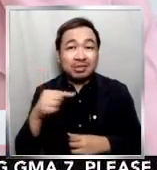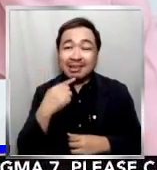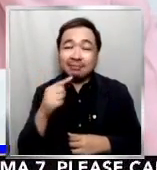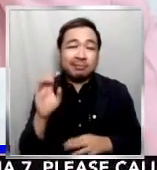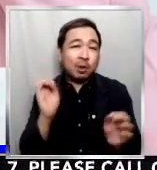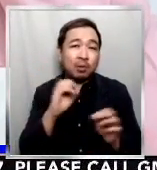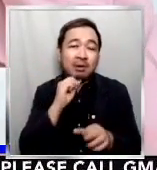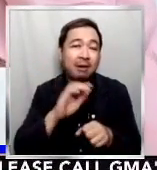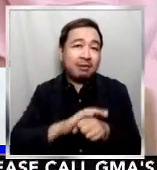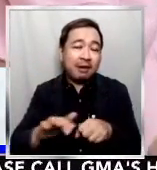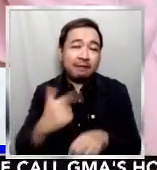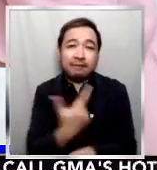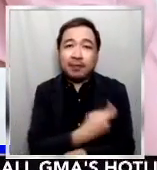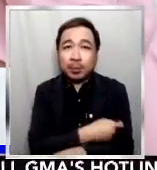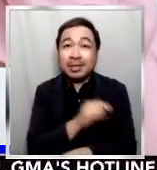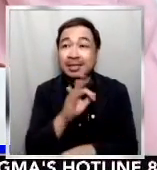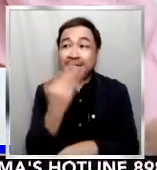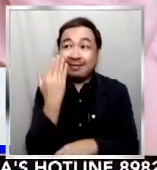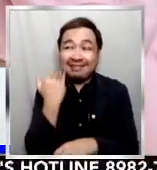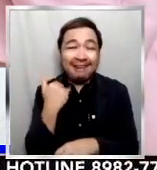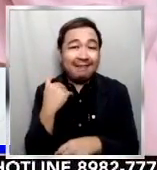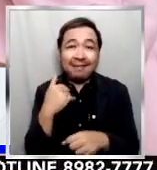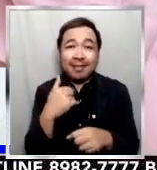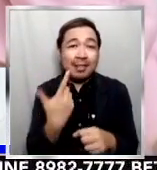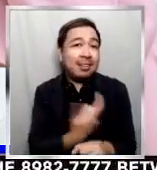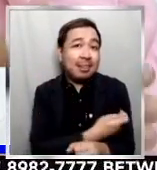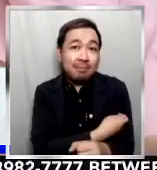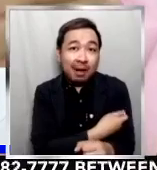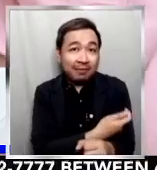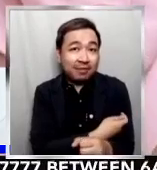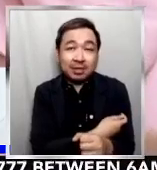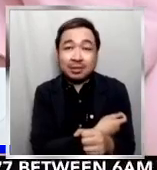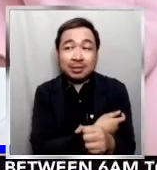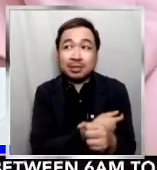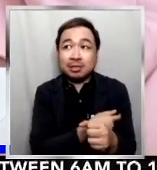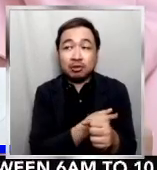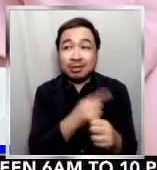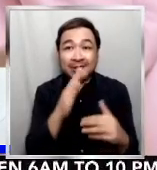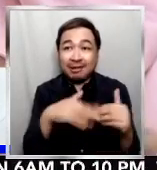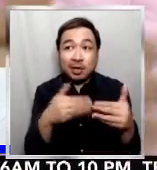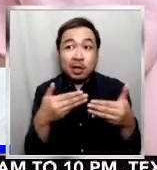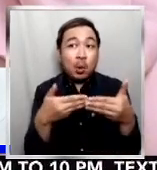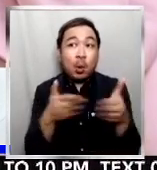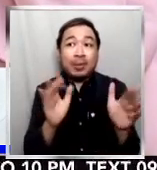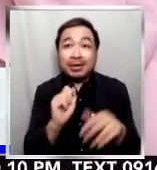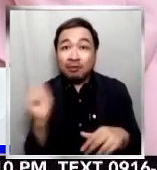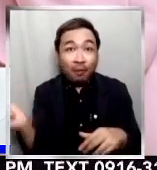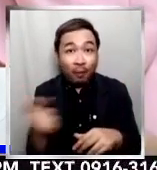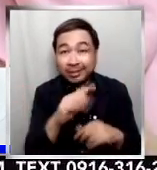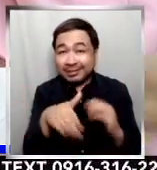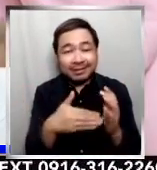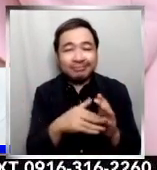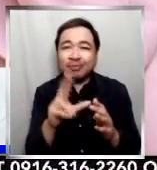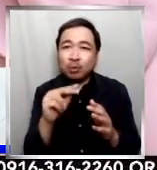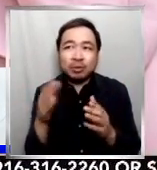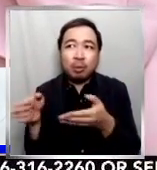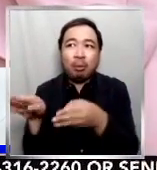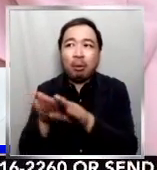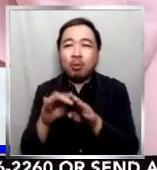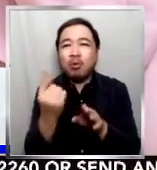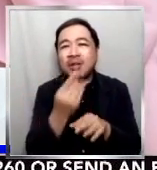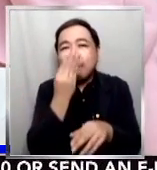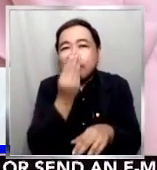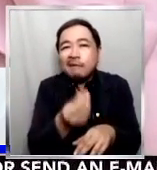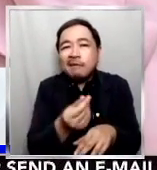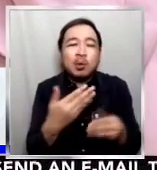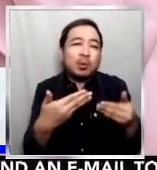lang ang supply, instead of say opening all, ilan lang, kasi hindi naman siya being cost effective kung lahat